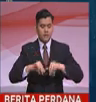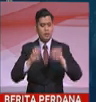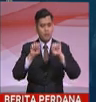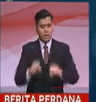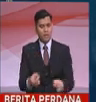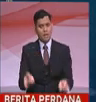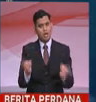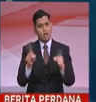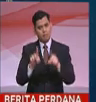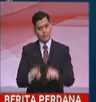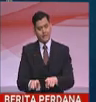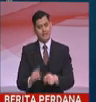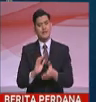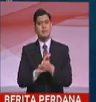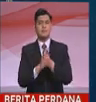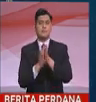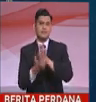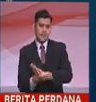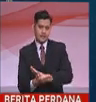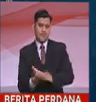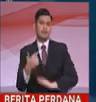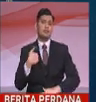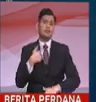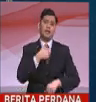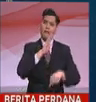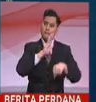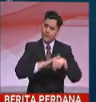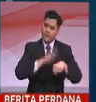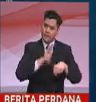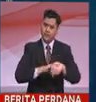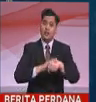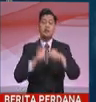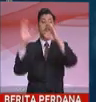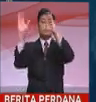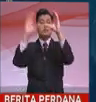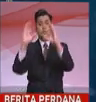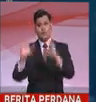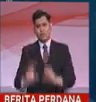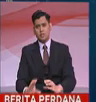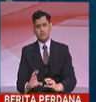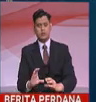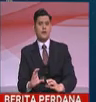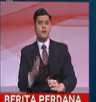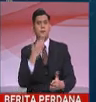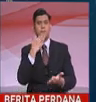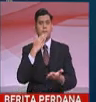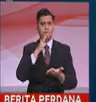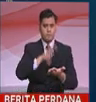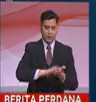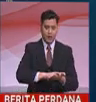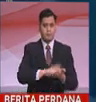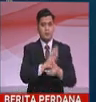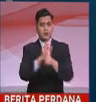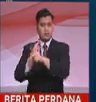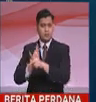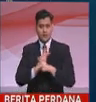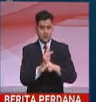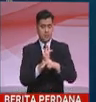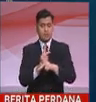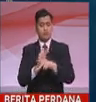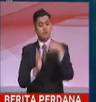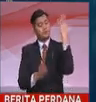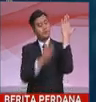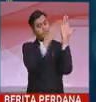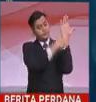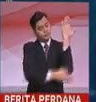berlaku. Map Malaysia masih lagi mengekalkan amaran cuaca buruk dan juga waspada melibatkan negeri-negeri pantai timur semenanjung